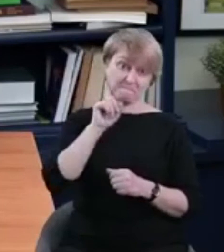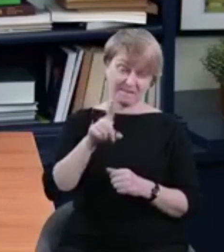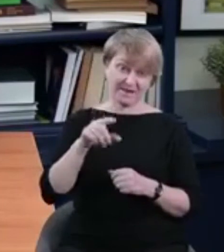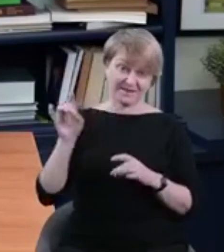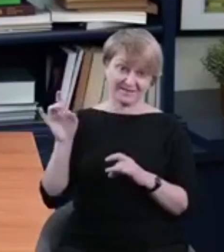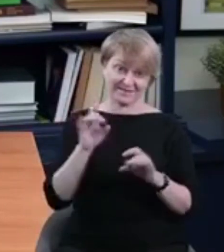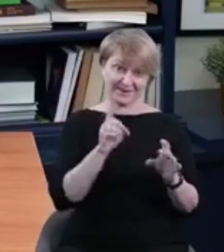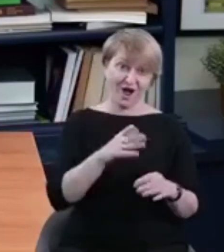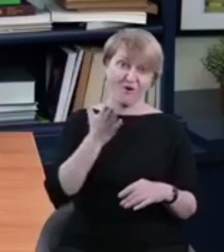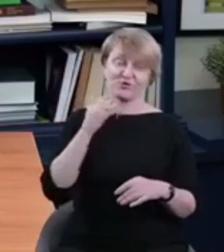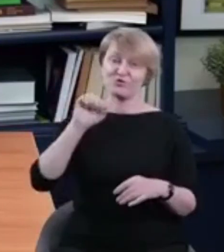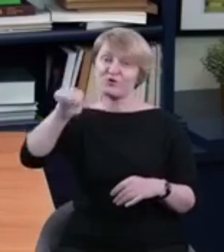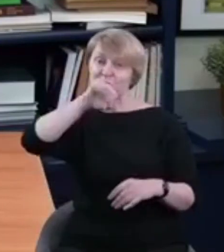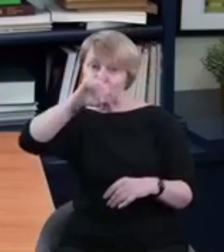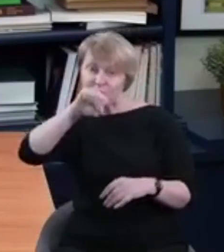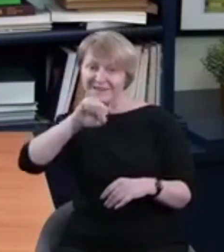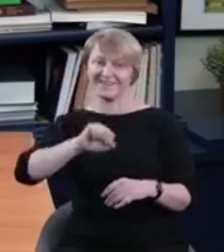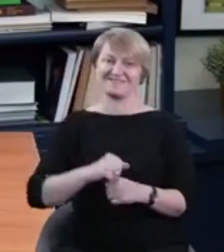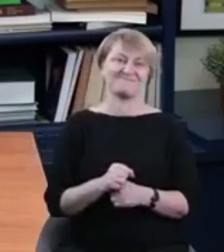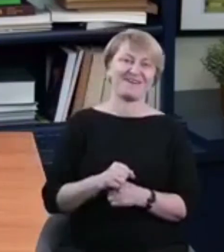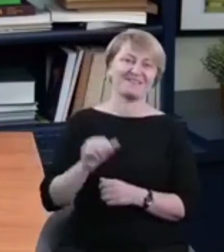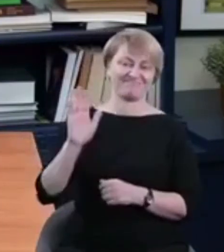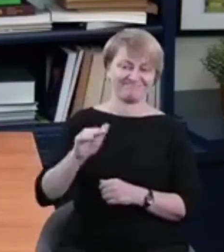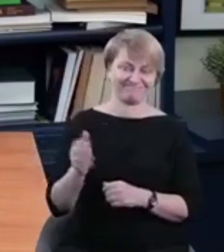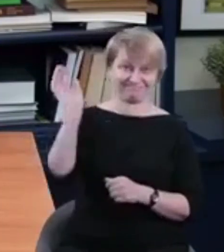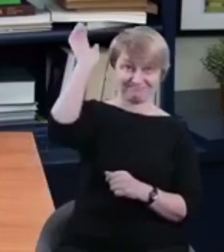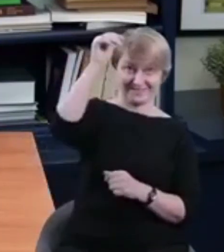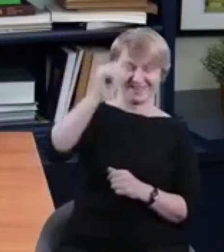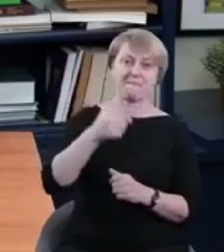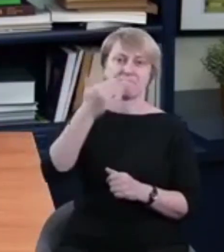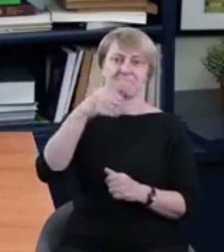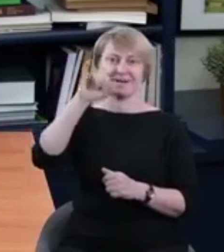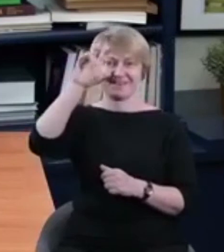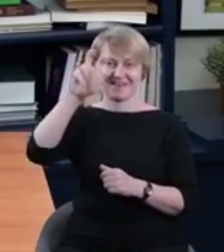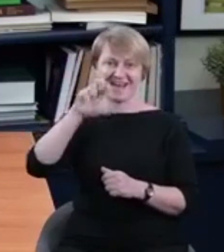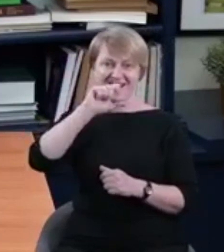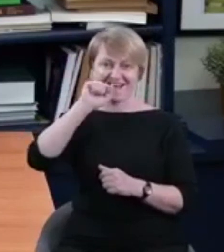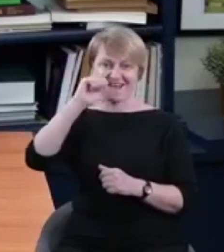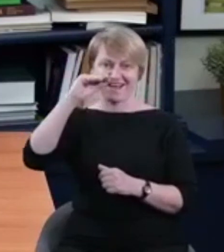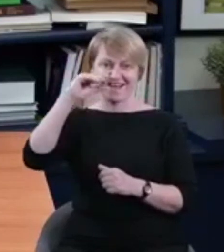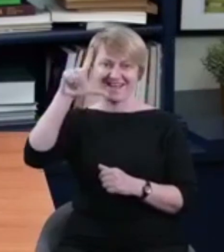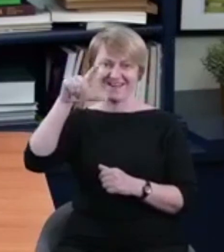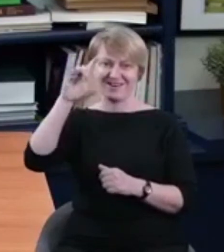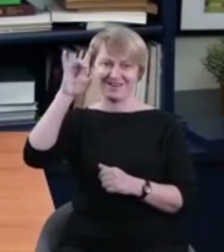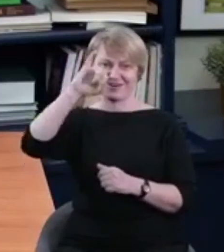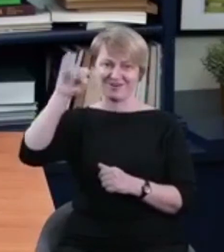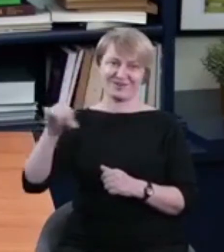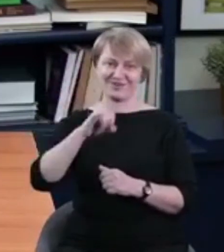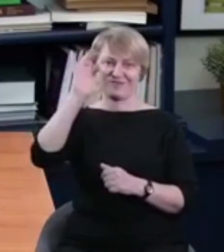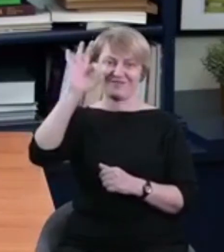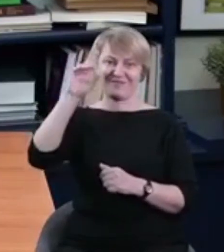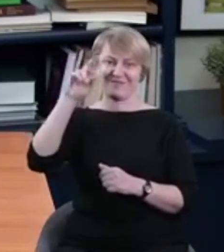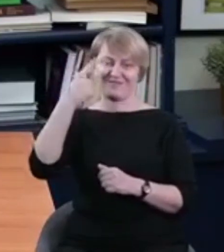dzieciństwa michael jordan chyba nie zaskoczę chyba nie zaskoczę